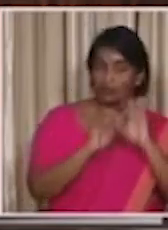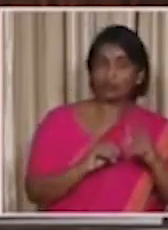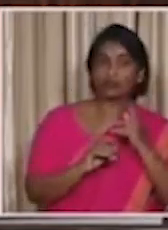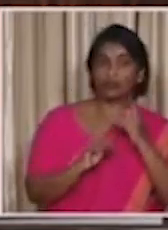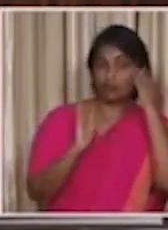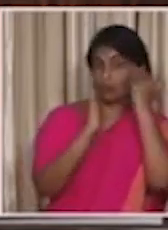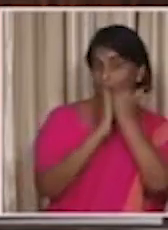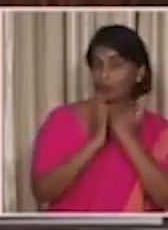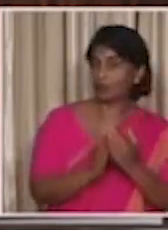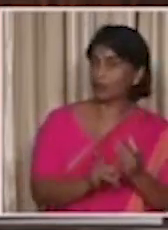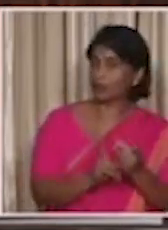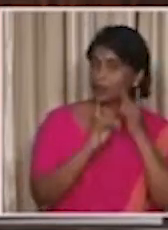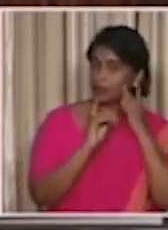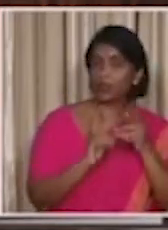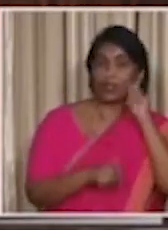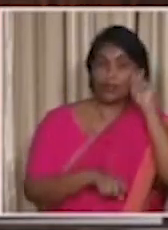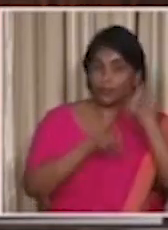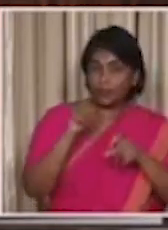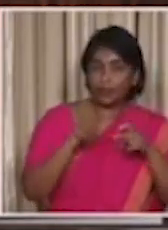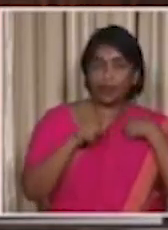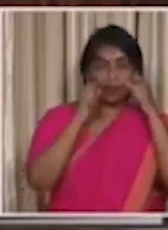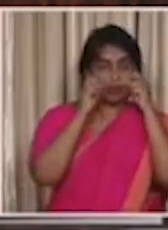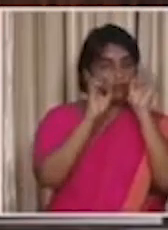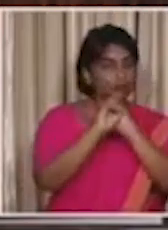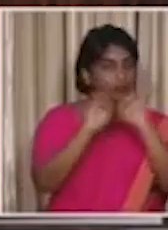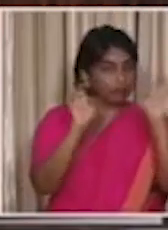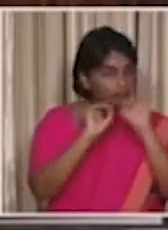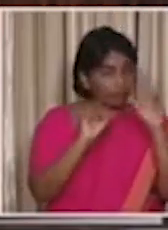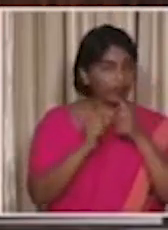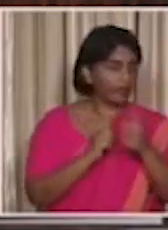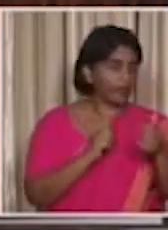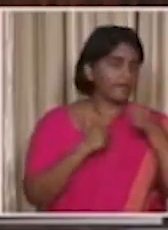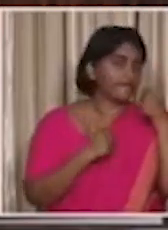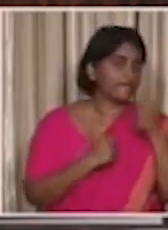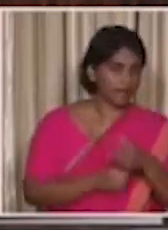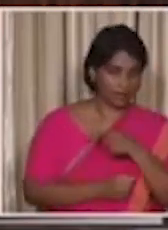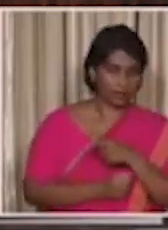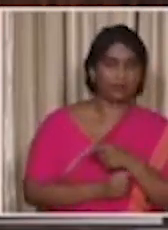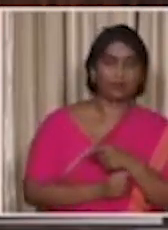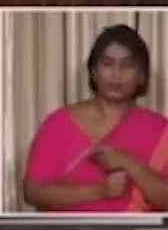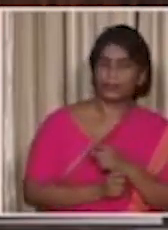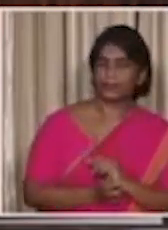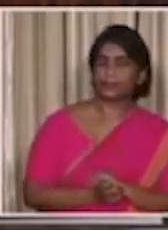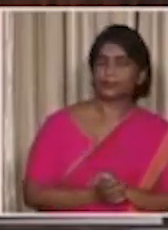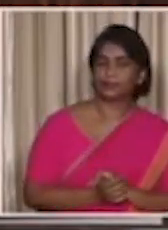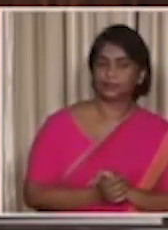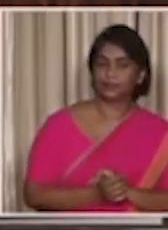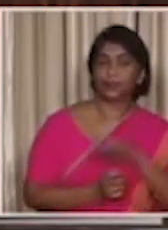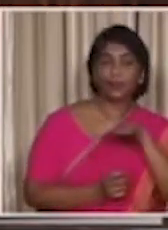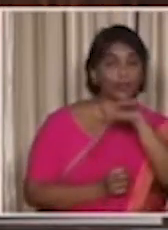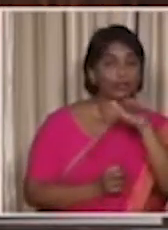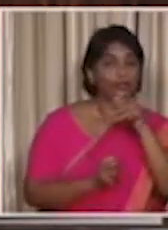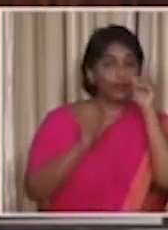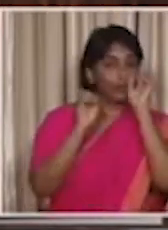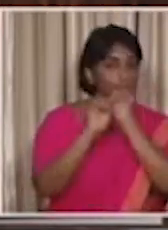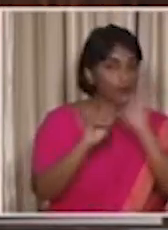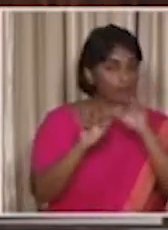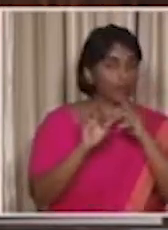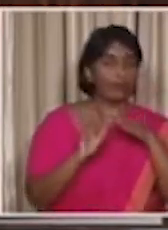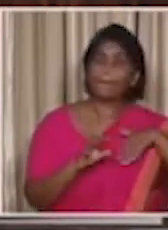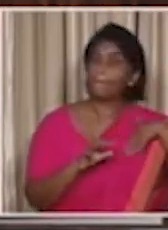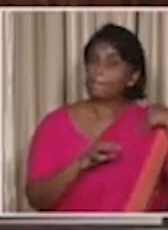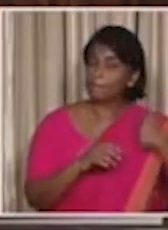මත පදනම්ව ජනතාව දැනුවත් කිරීම අත්‍යවශ්‍ය කරුණක්. සමාජය දැනුවත් කිරීමේ